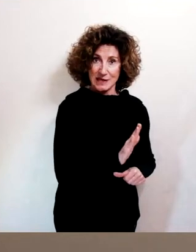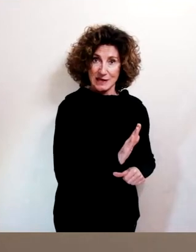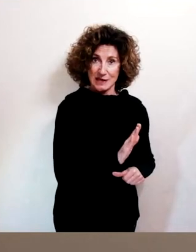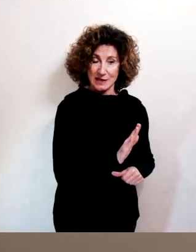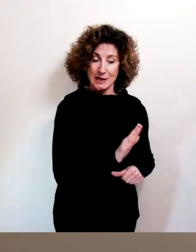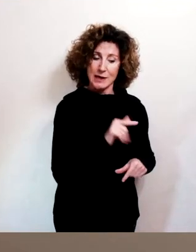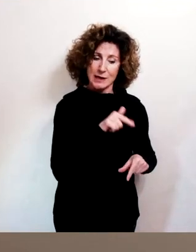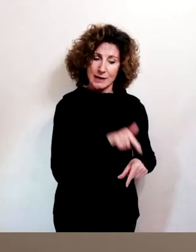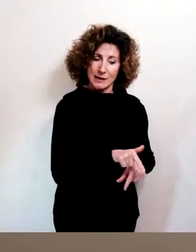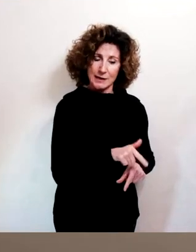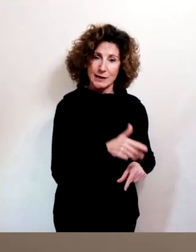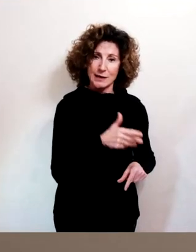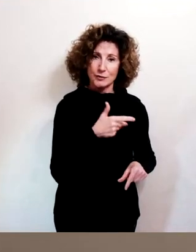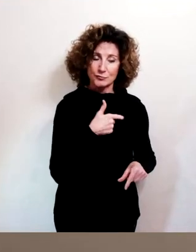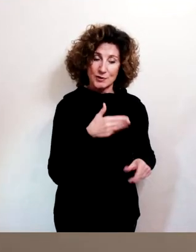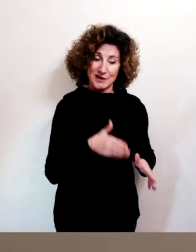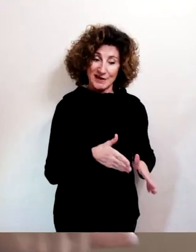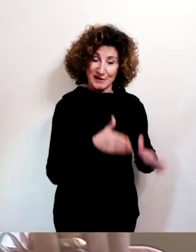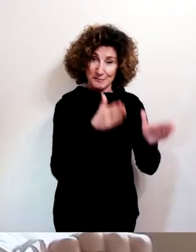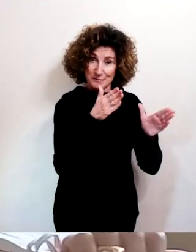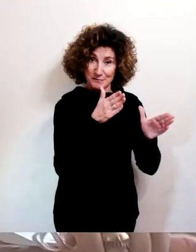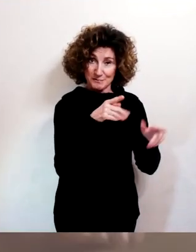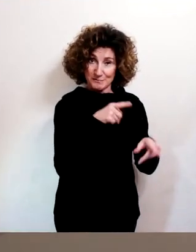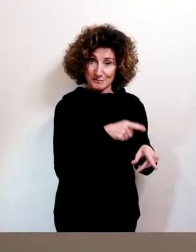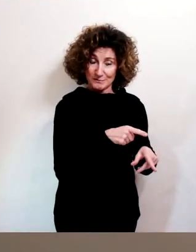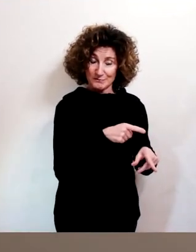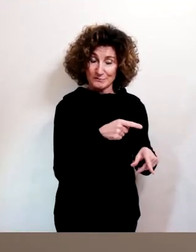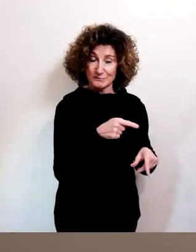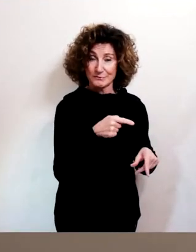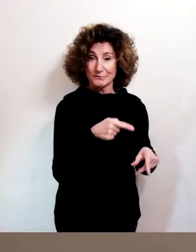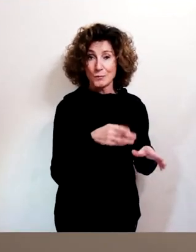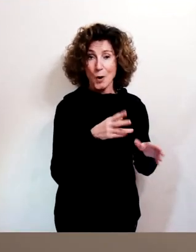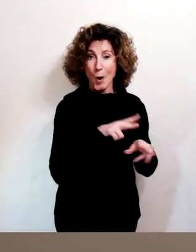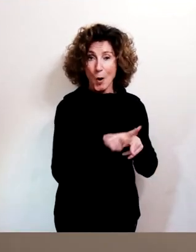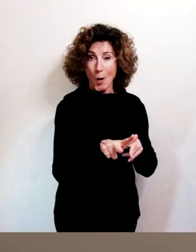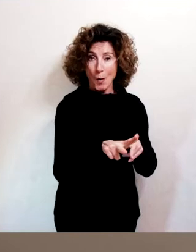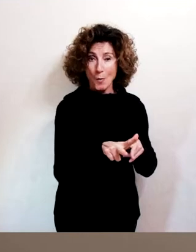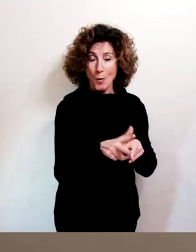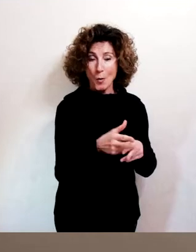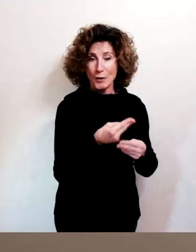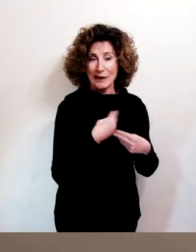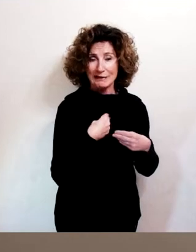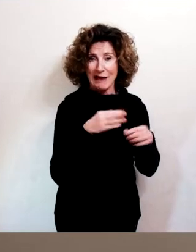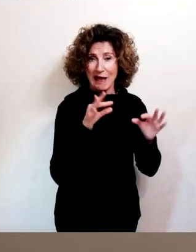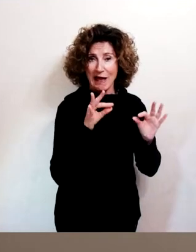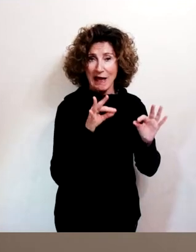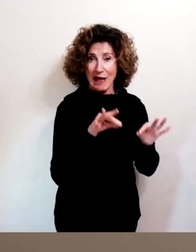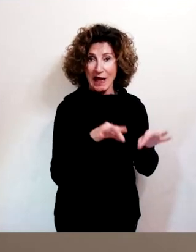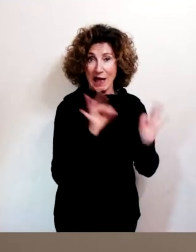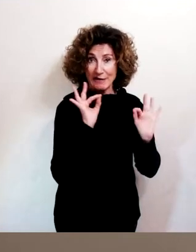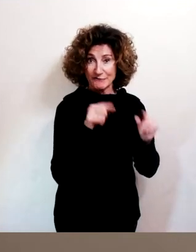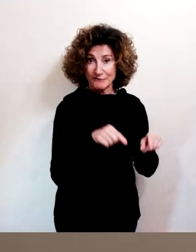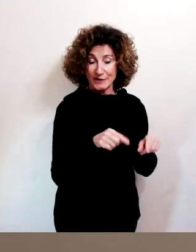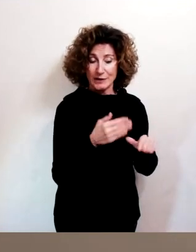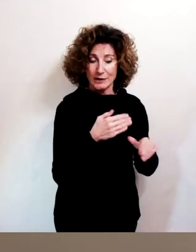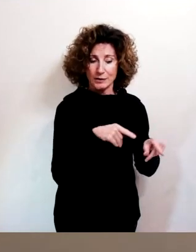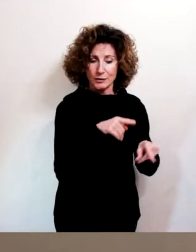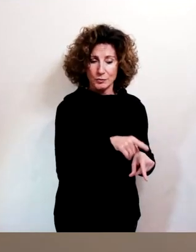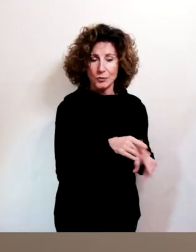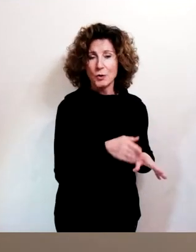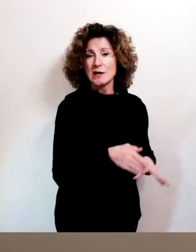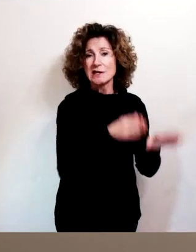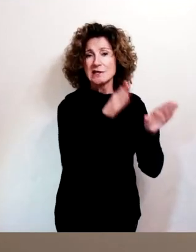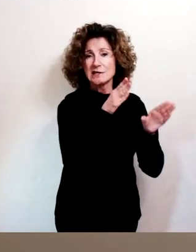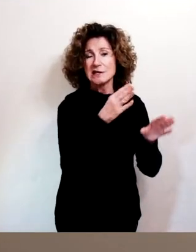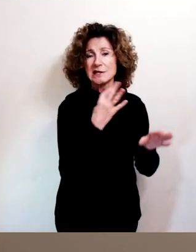siamo in locazione per conto del comune in dei locali che ci sono